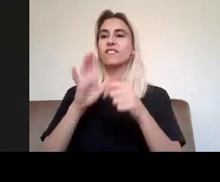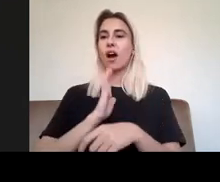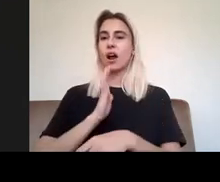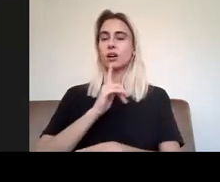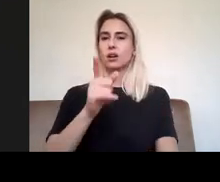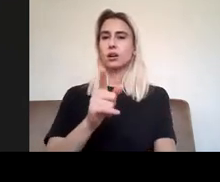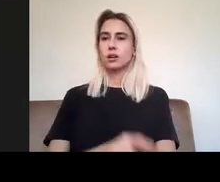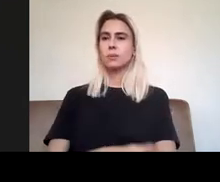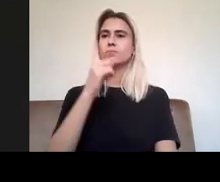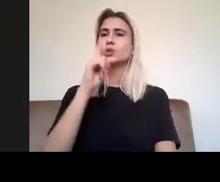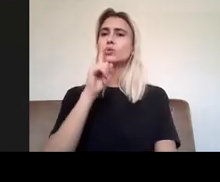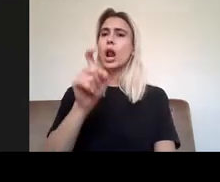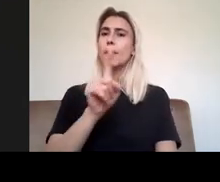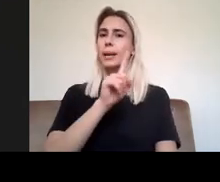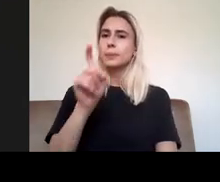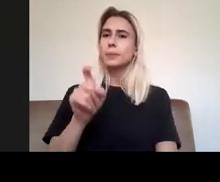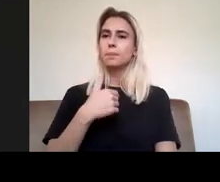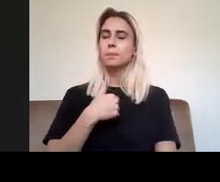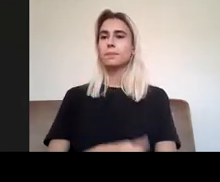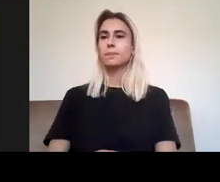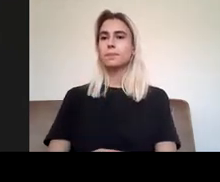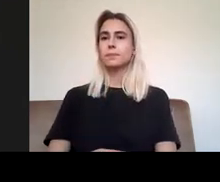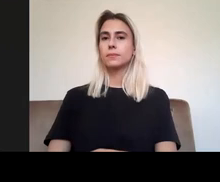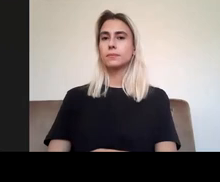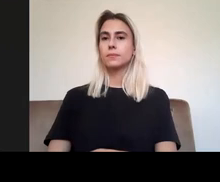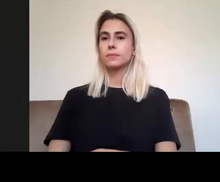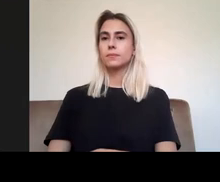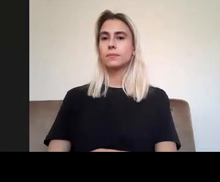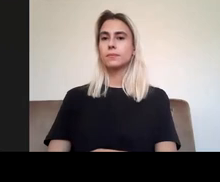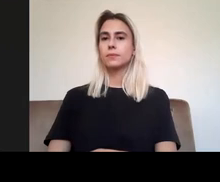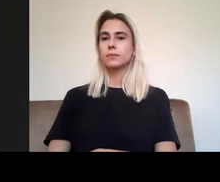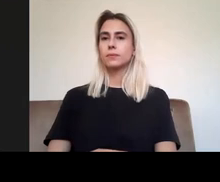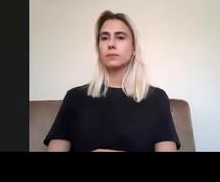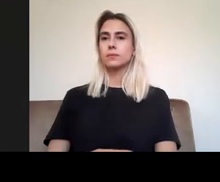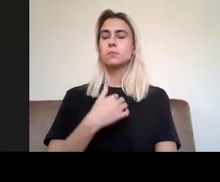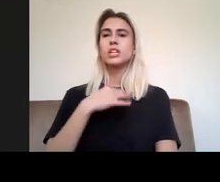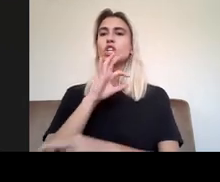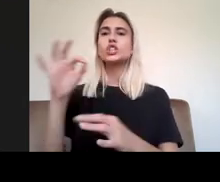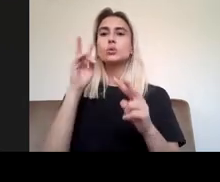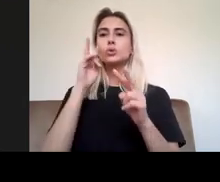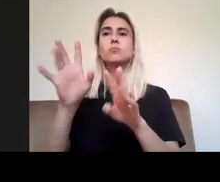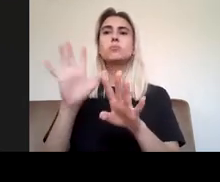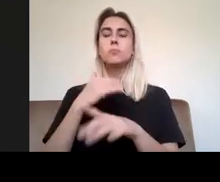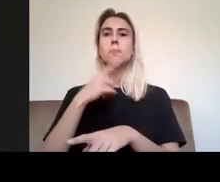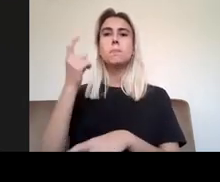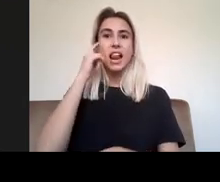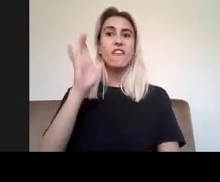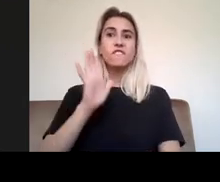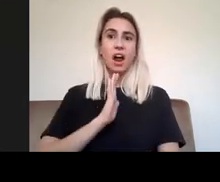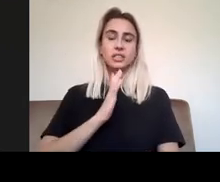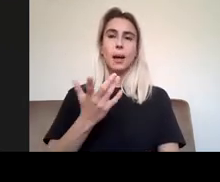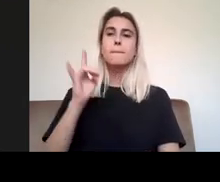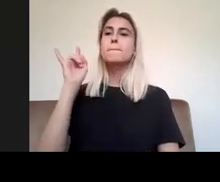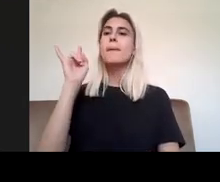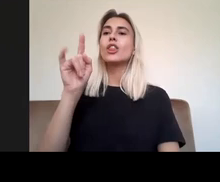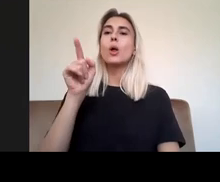Hocam bir şey sorabilir miyim? Tabii. Yani ben hiç denk gelmedim böyle bir bilgi varsa. Metrobüsler